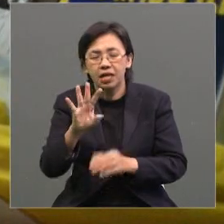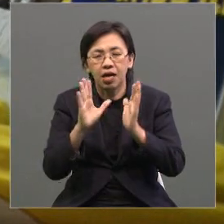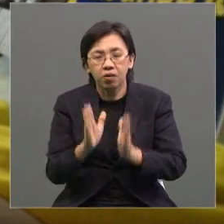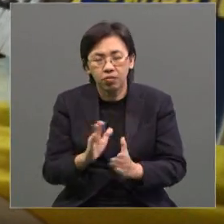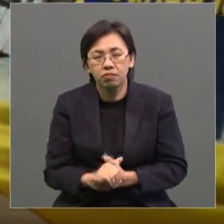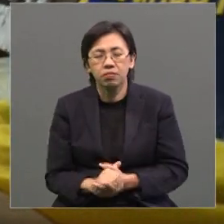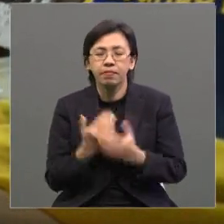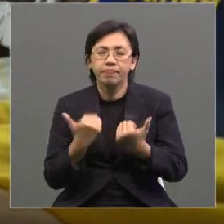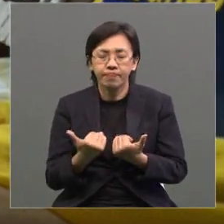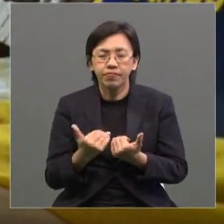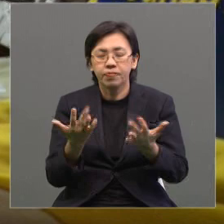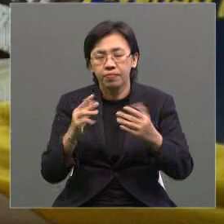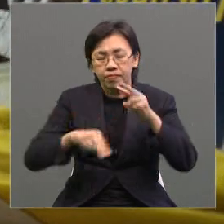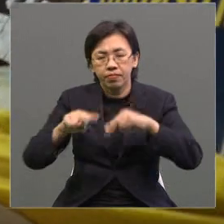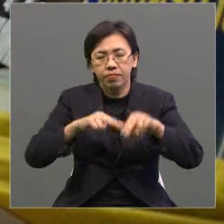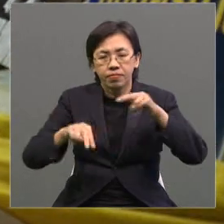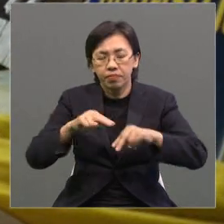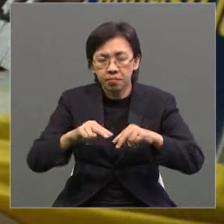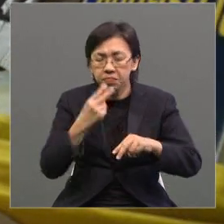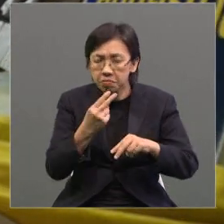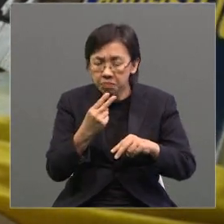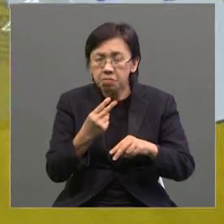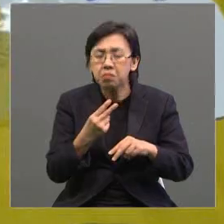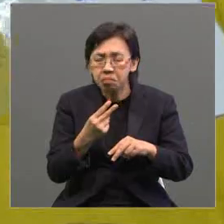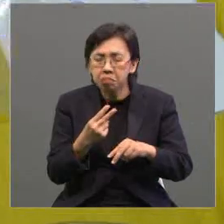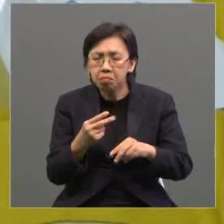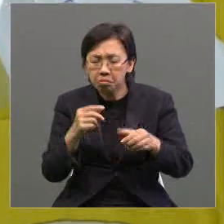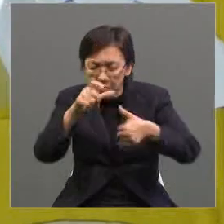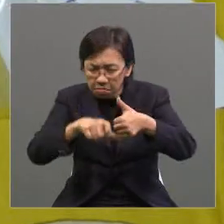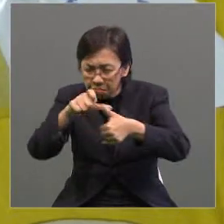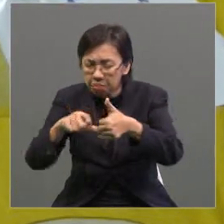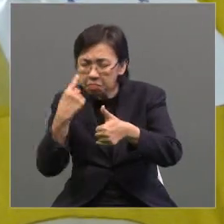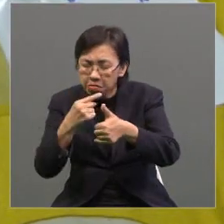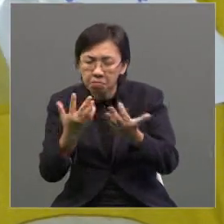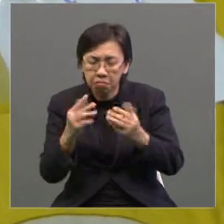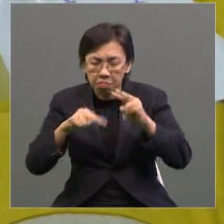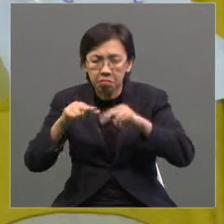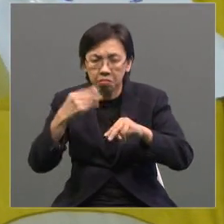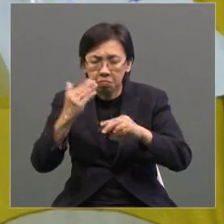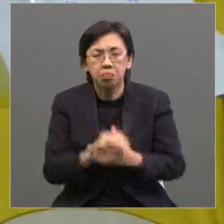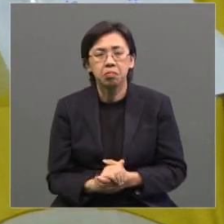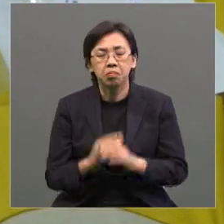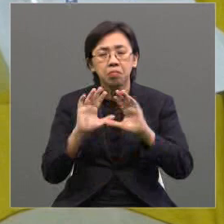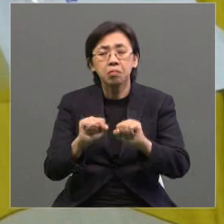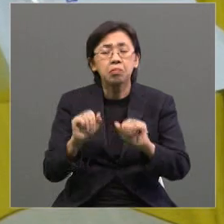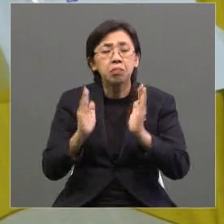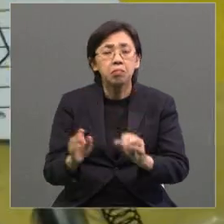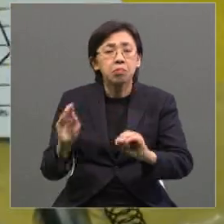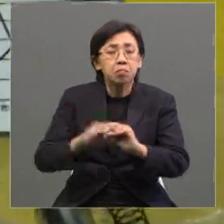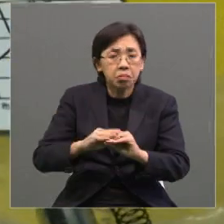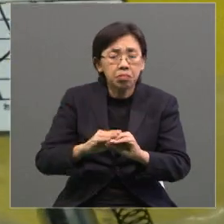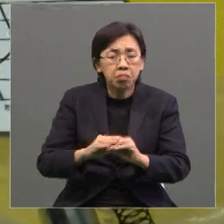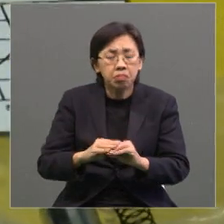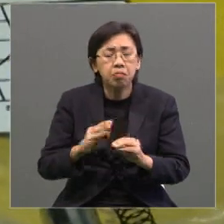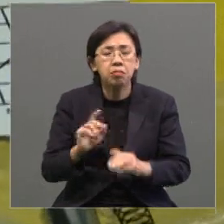ายตอนนี้อยู่ระหว่างการตรวจสอบยืนยันความสัมพันธ์แล้วก็ยืนยันตัวบุคคลครับส่วนเรื่องการขยายผลออกหมายจับผู้ที่เกี่ยวข้อง